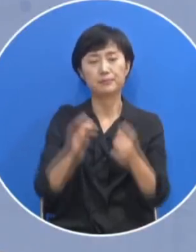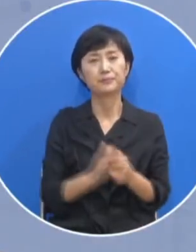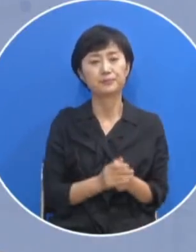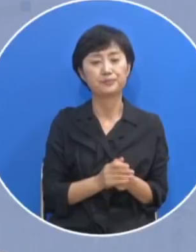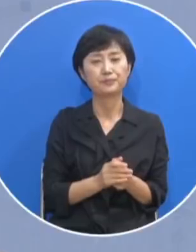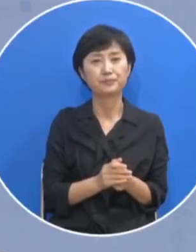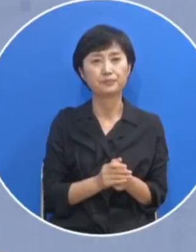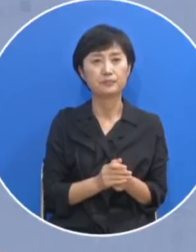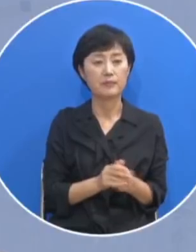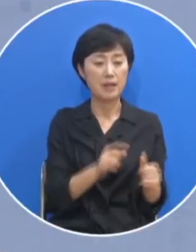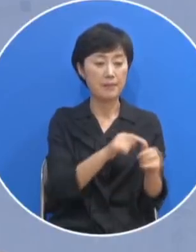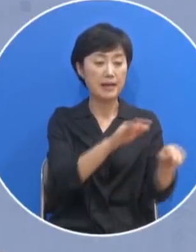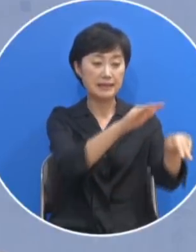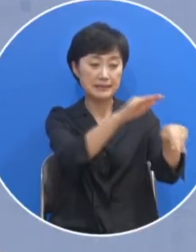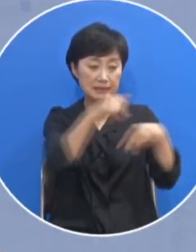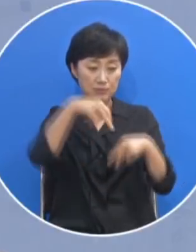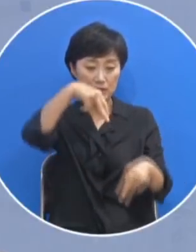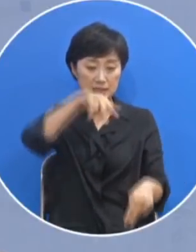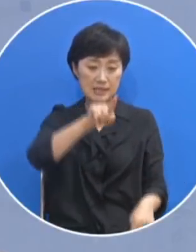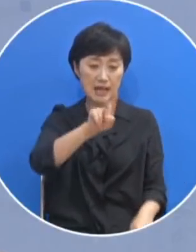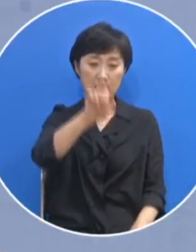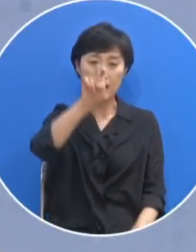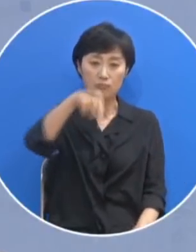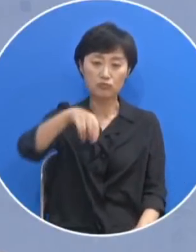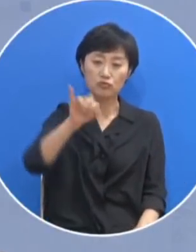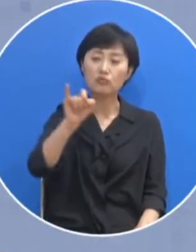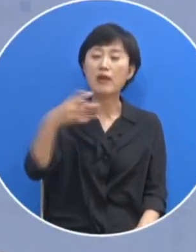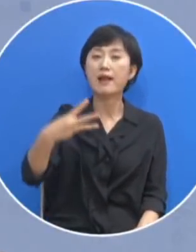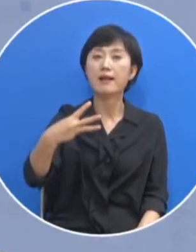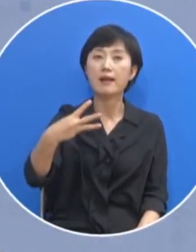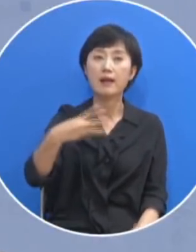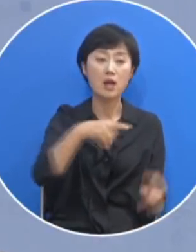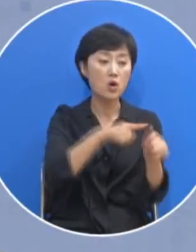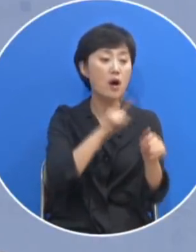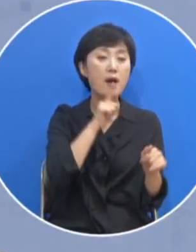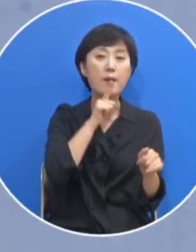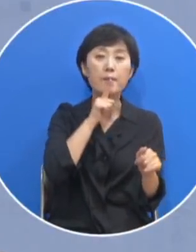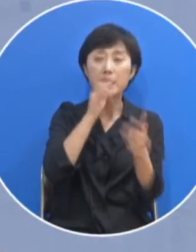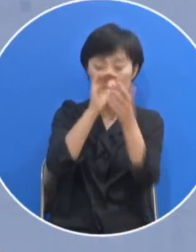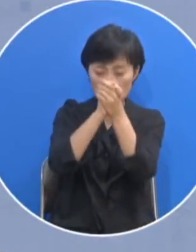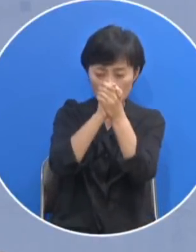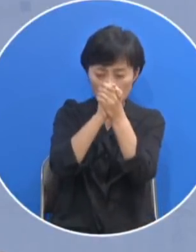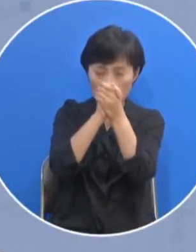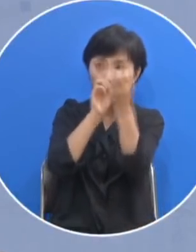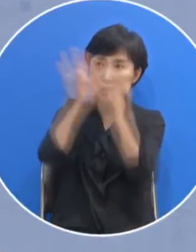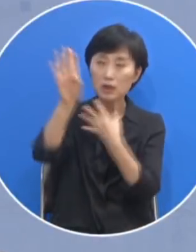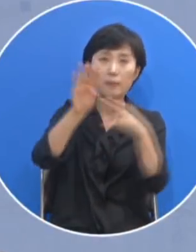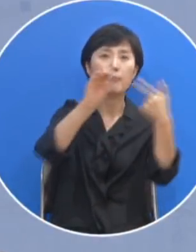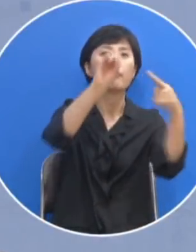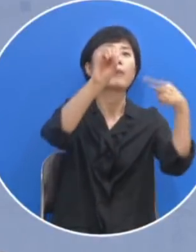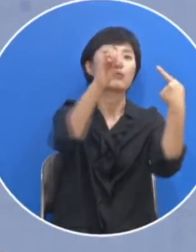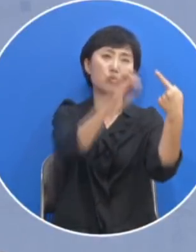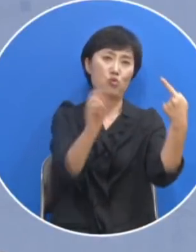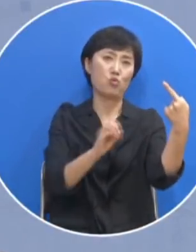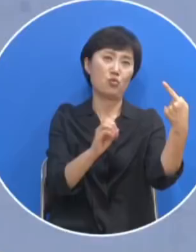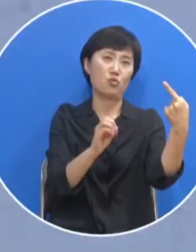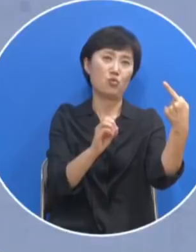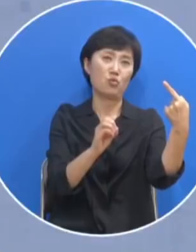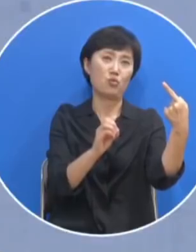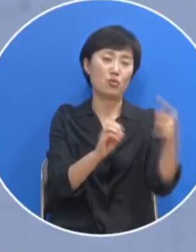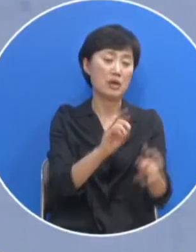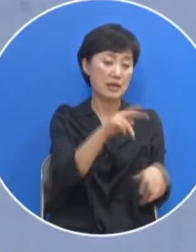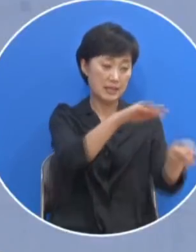말한마디 땅 앱들 이전에 따라 그렇다면 나가 생각 모르겠으면 없다 어떨까 이성우 에리 다윗을 세웠는데 다 위 되게